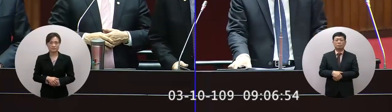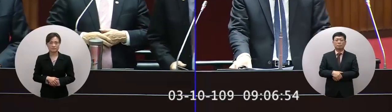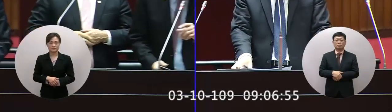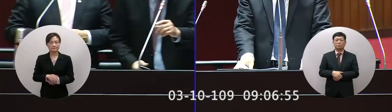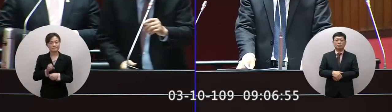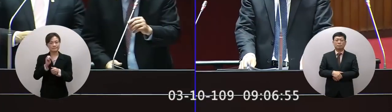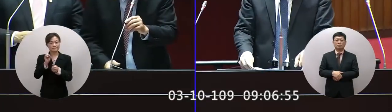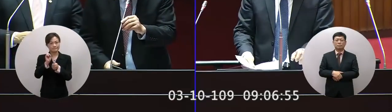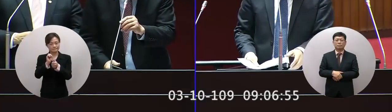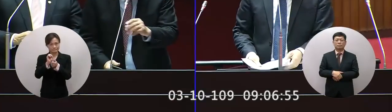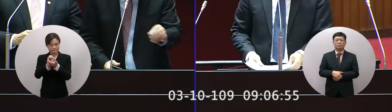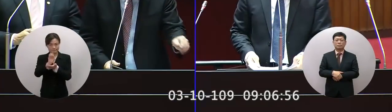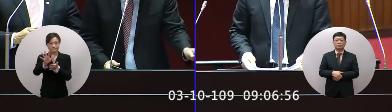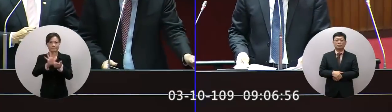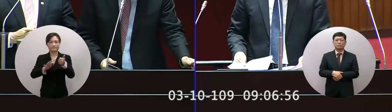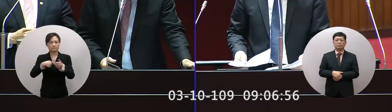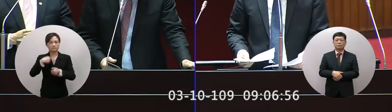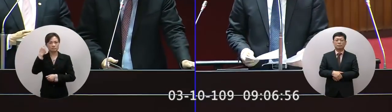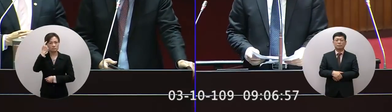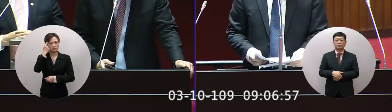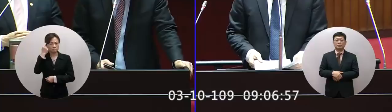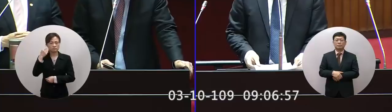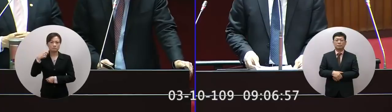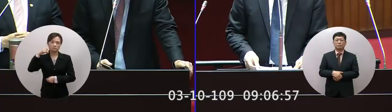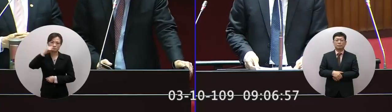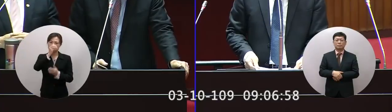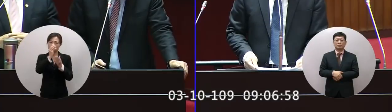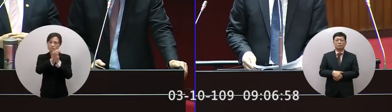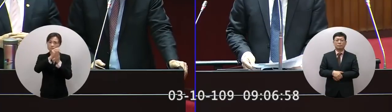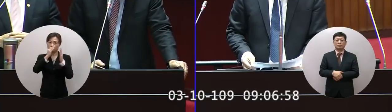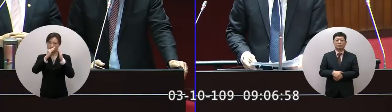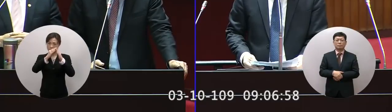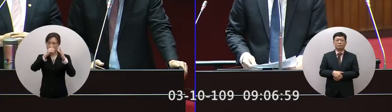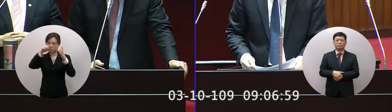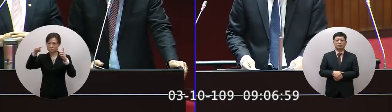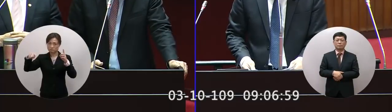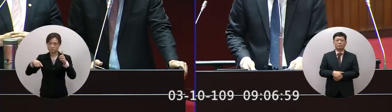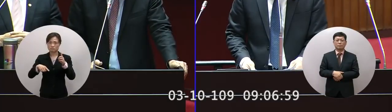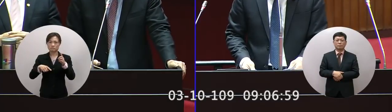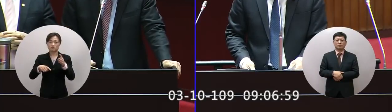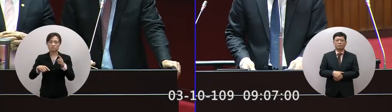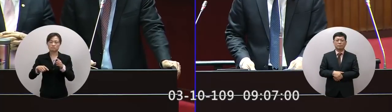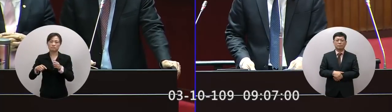跟委员报告，我想我们台股会受到这个新冠